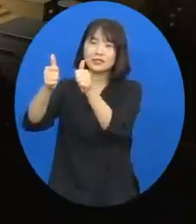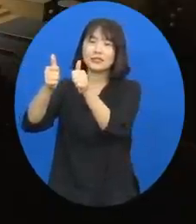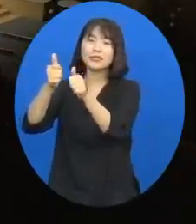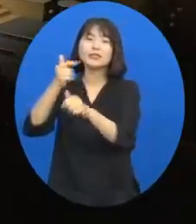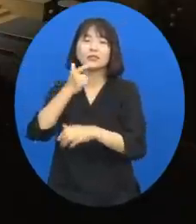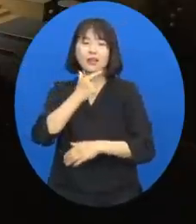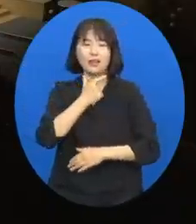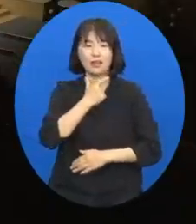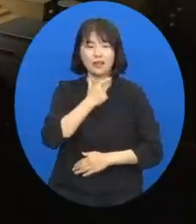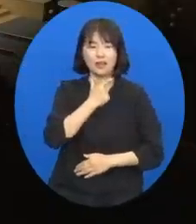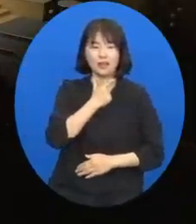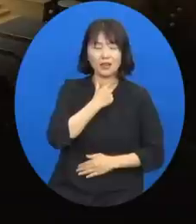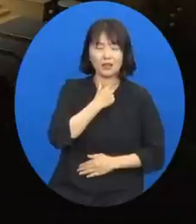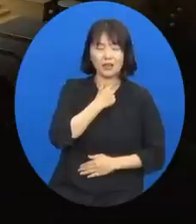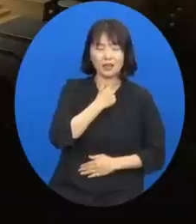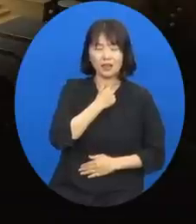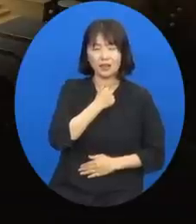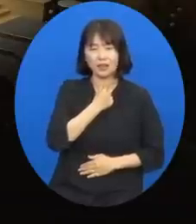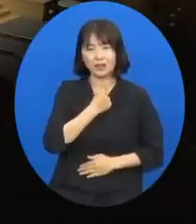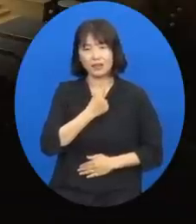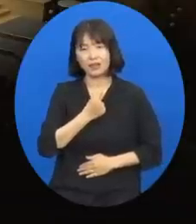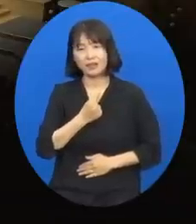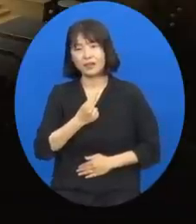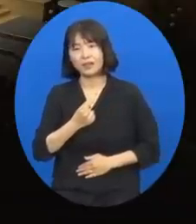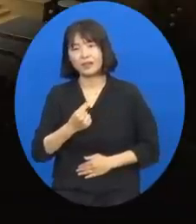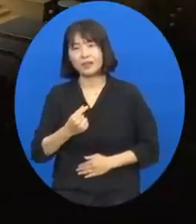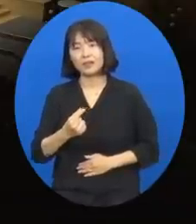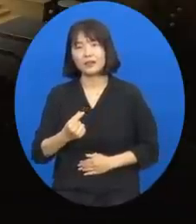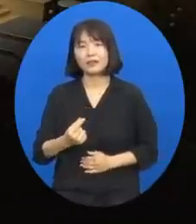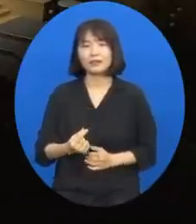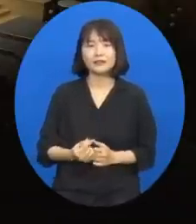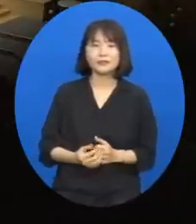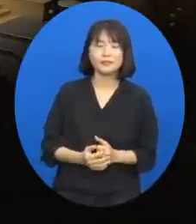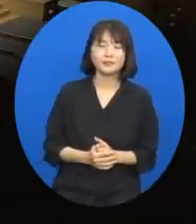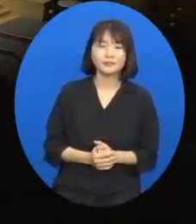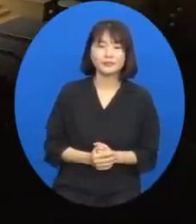ww2 아 르